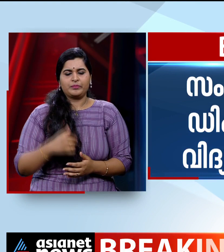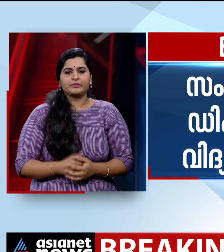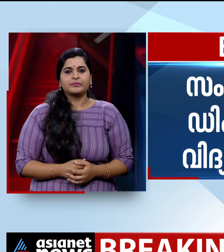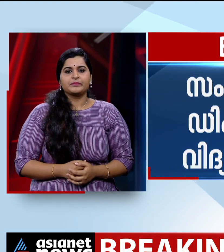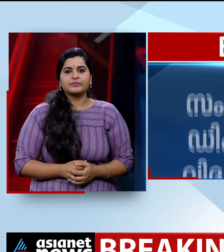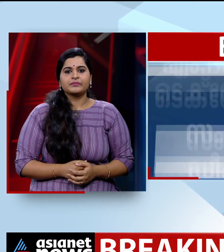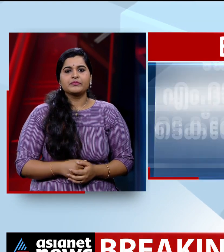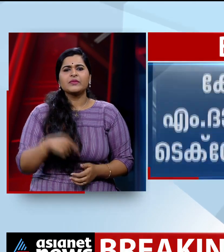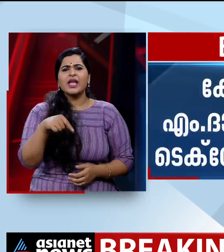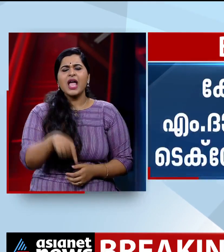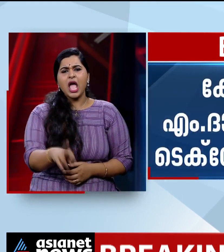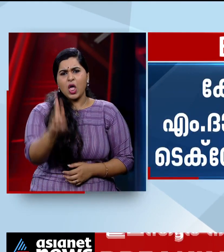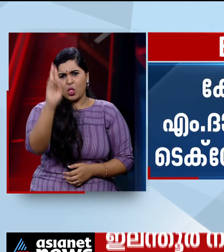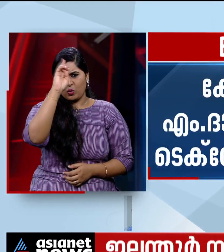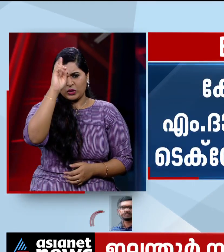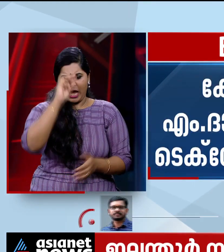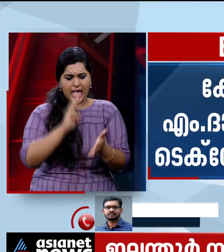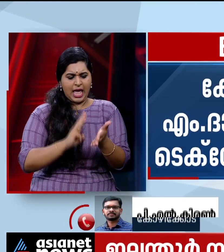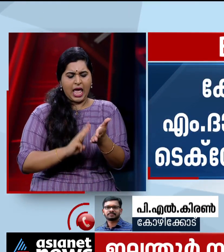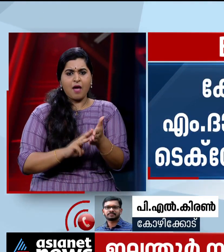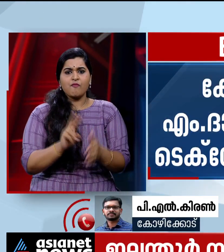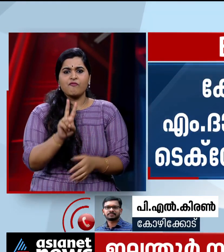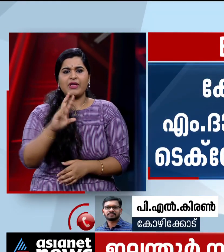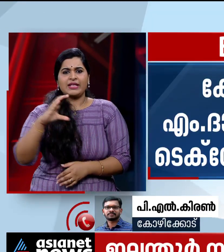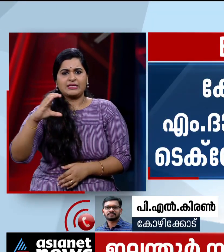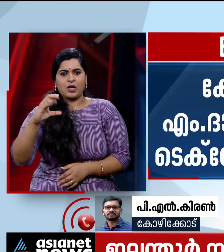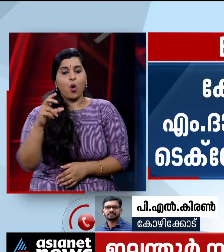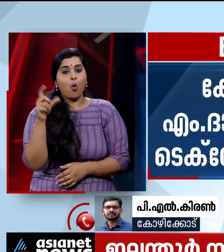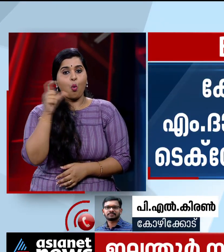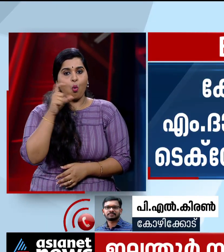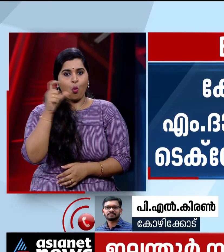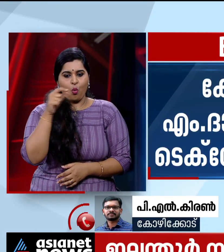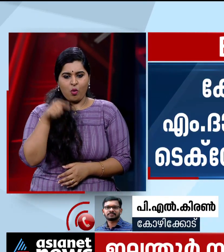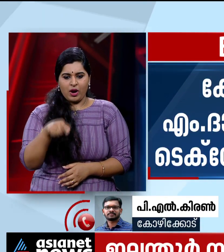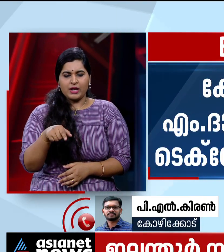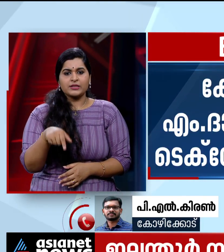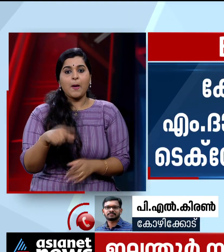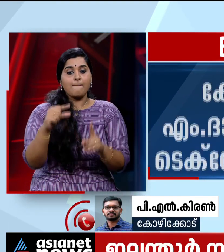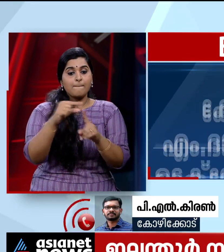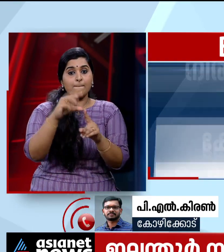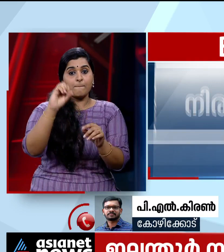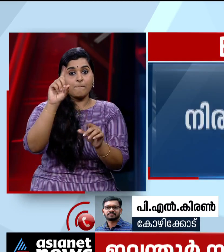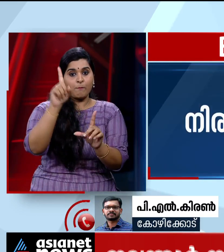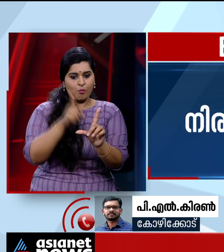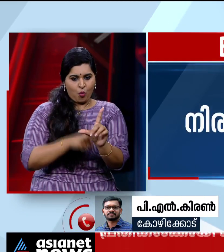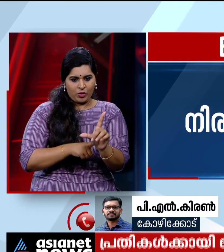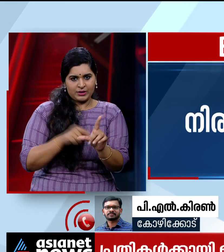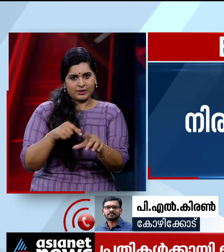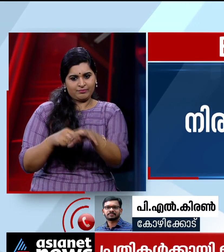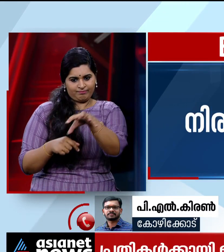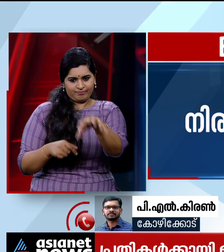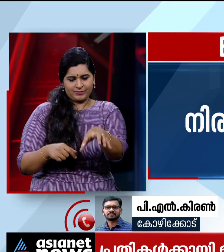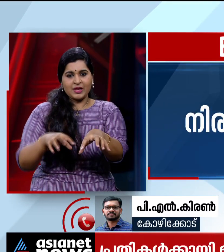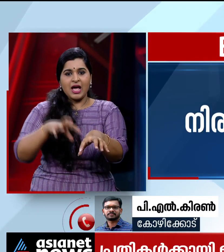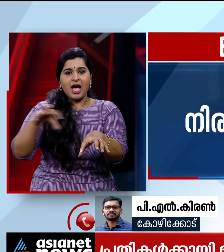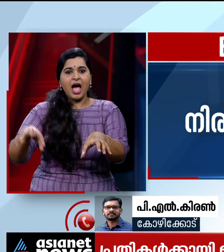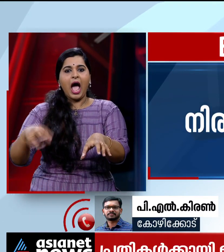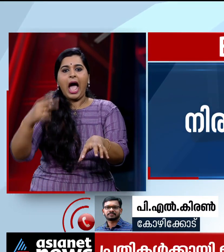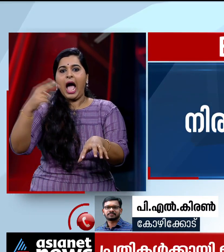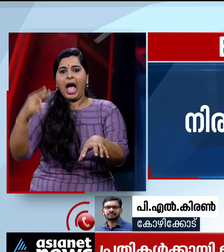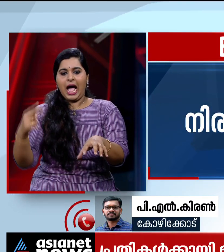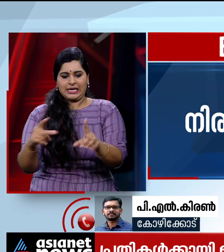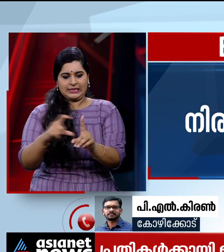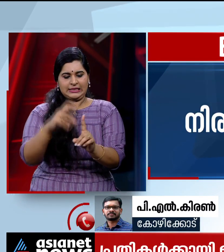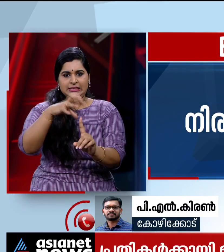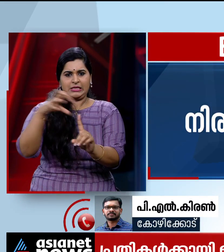ഉച്ചയോടുകൂടിയാണ് എം ഡി ടി കോളേജിലെ വിദ്യാർത്ഥികൾ തമ്മിൽ സംഘർഷമുണ്ടായത്. പോളിടെക്നിക് വിഭാഗത്തിലെയും അതുപോലെ തന്നെ ആർട്സ് കോളേജിലെ കുട്ടികളും തമ്മിലാണ് സംഘർഷമുണ്ടായത്. കഴിഞ്ഞ കുറച്ച്